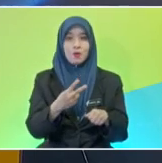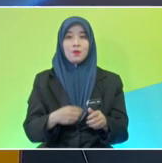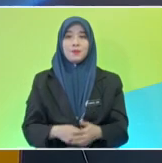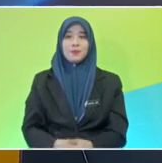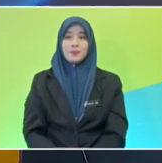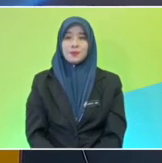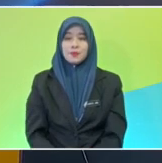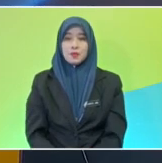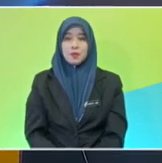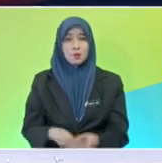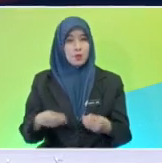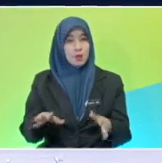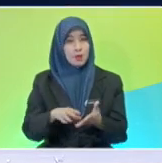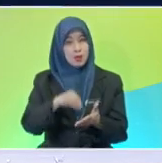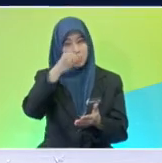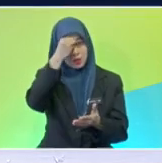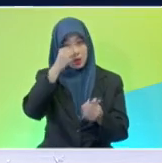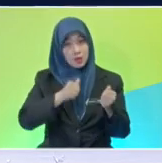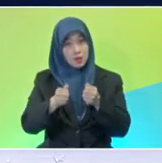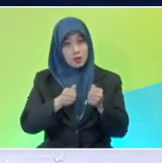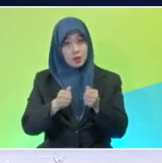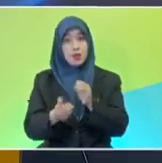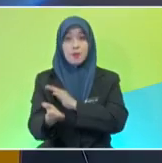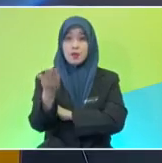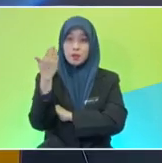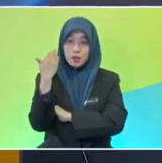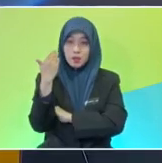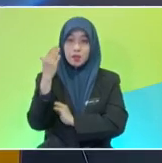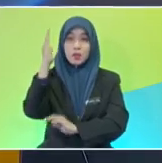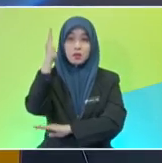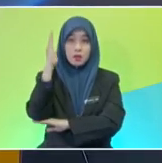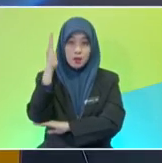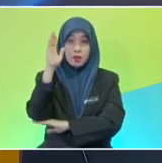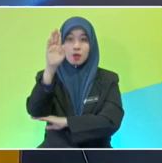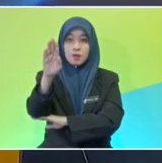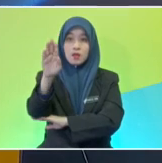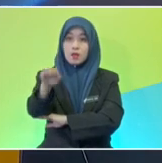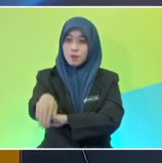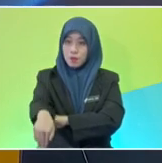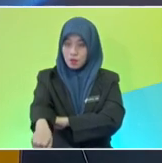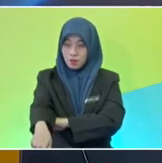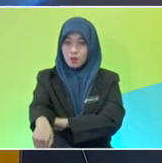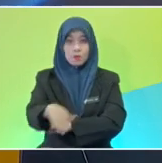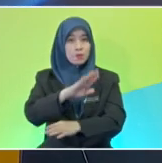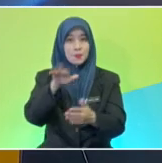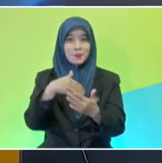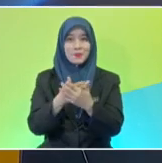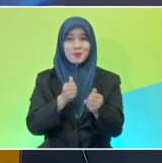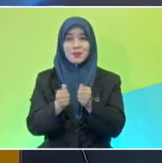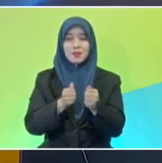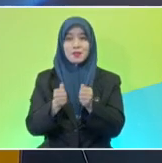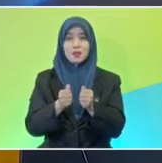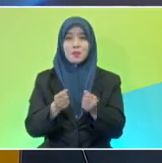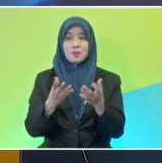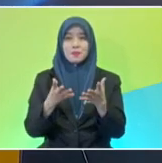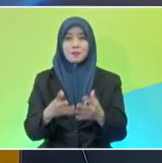Betul aku mah. Jadi kita dah belajar aktiviti yang boleh lakukan pada waktu pagi, tengah hari, petang dan juga malam. Wah,